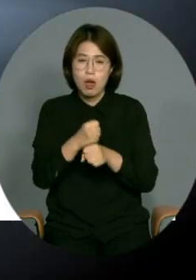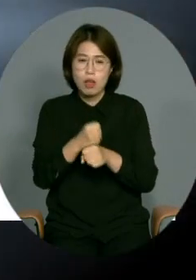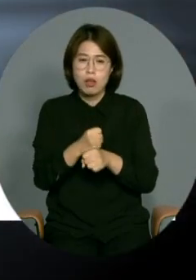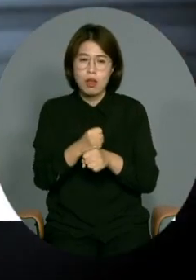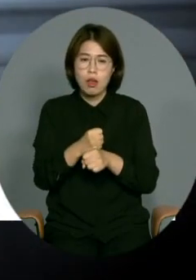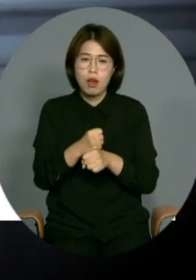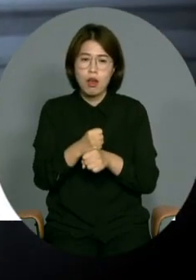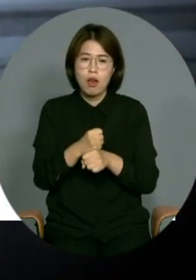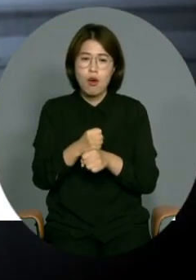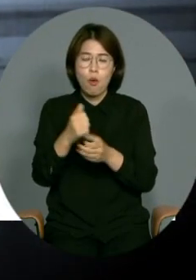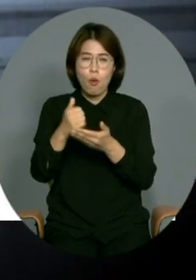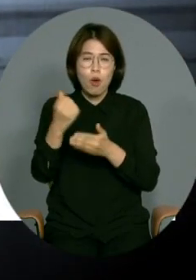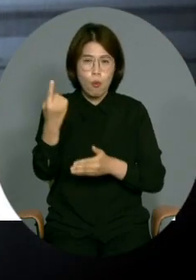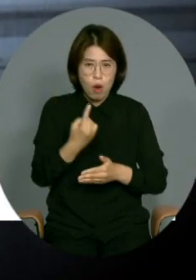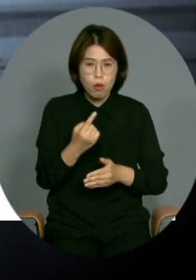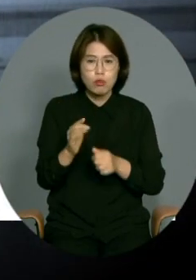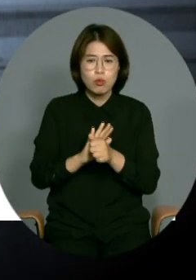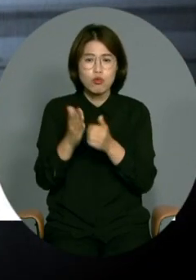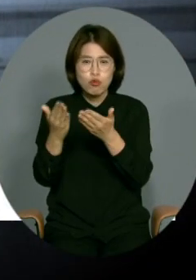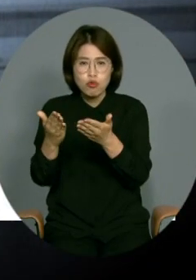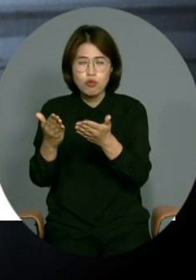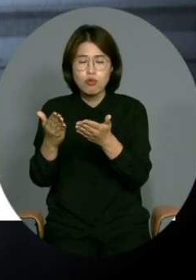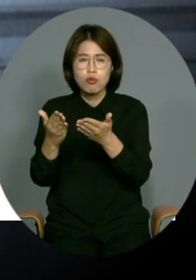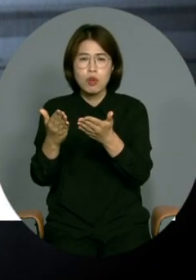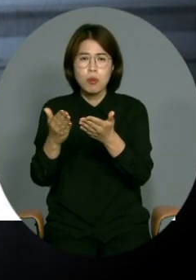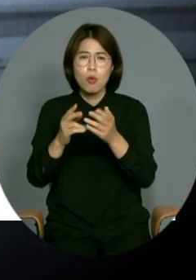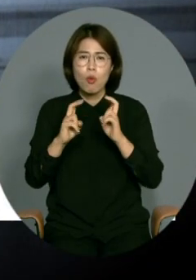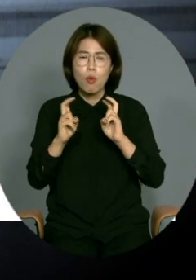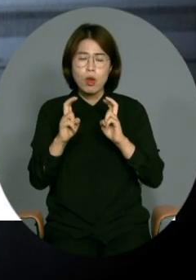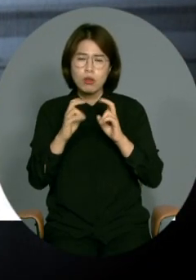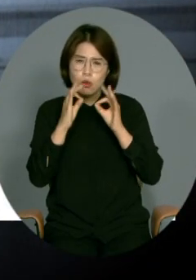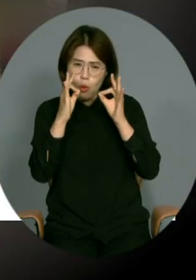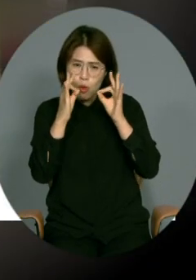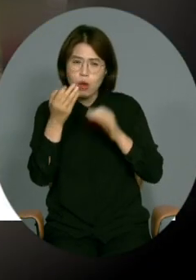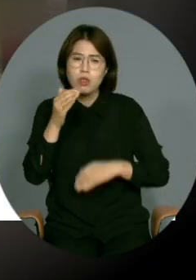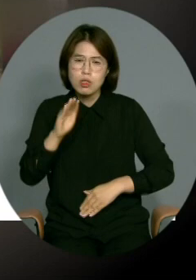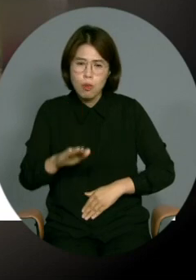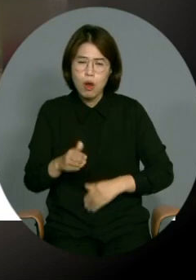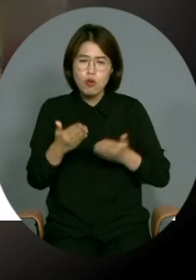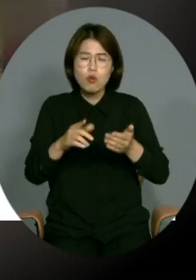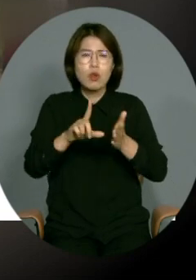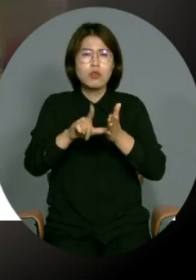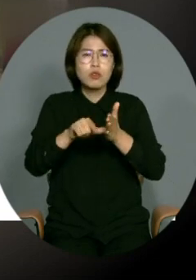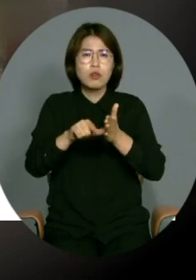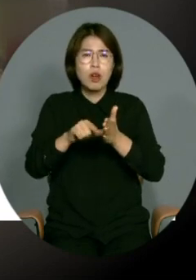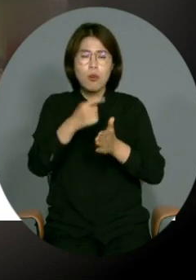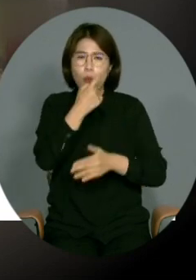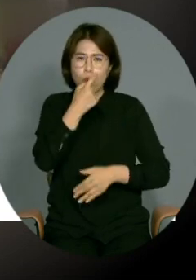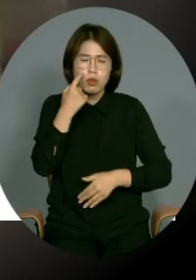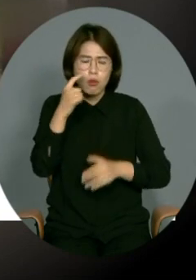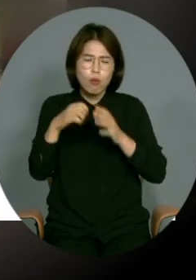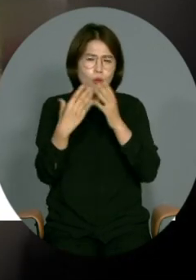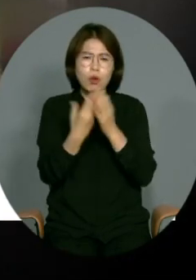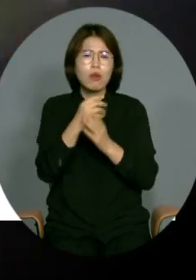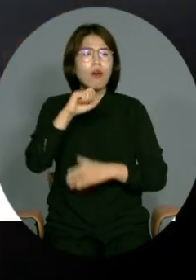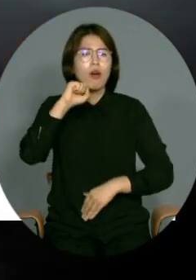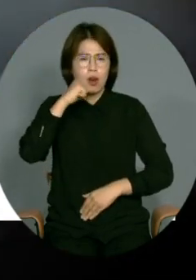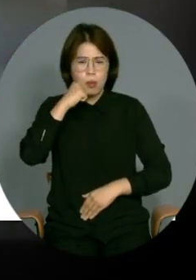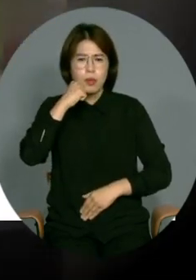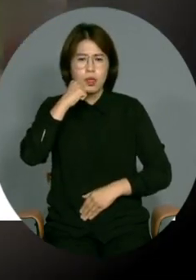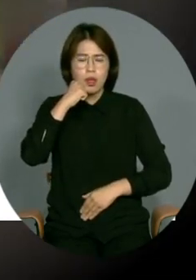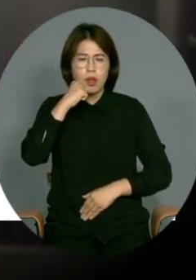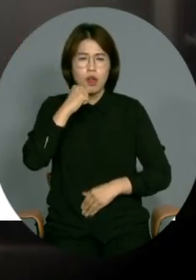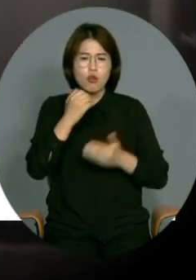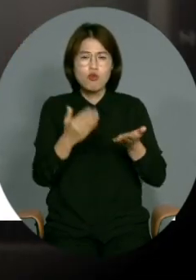응해야 한다면 사용자의 이런 노력에도 불구하고 휴게 시간이 완전히 보장되었다 보기는 어렵습니다. 즉, 이러한